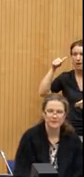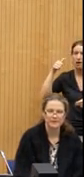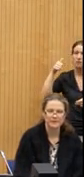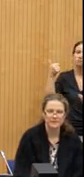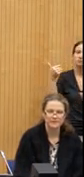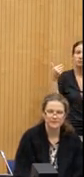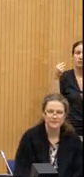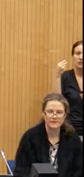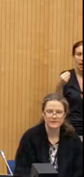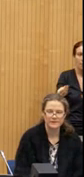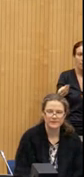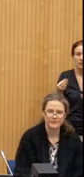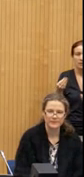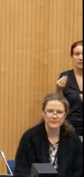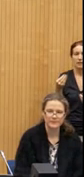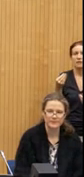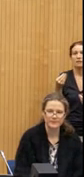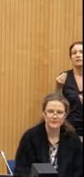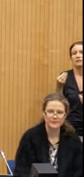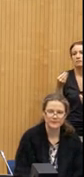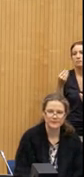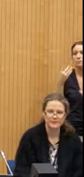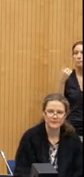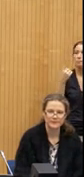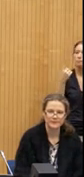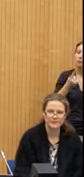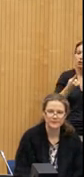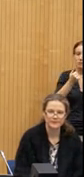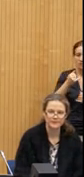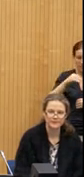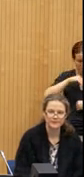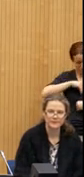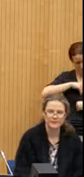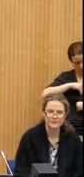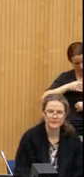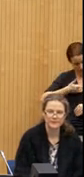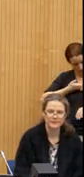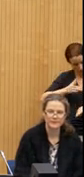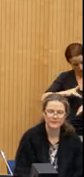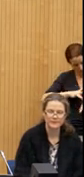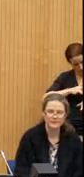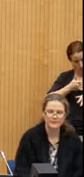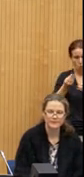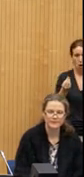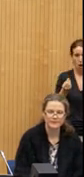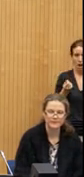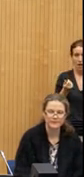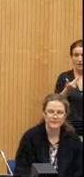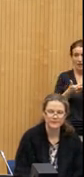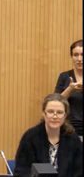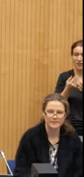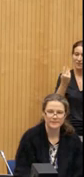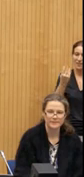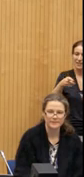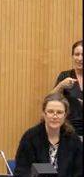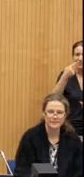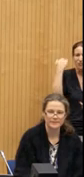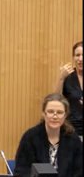Menschen, bestimmt, wie wir innen sind. So, ich glaube, dass die Bezeichnung ist wirklich sehr